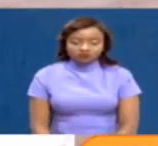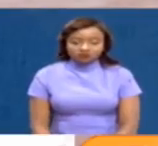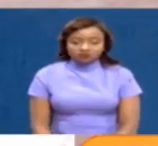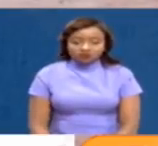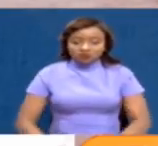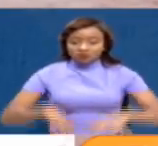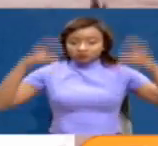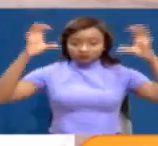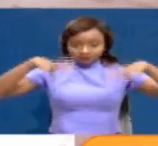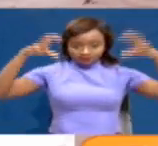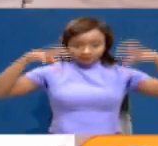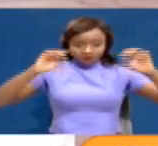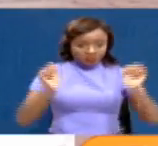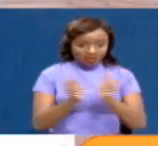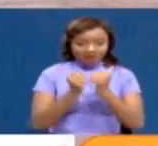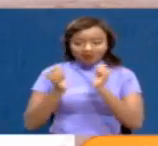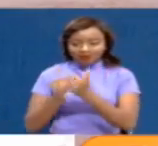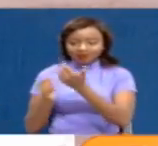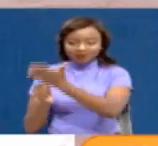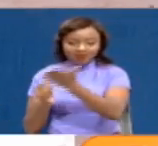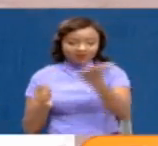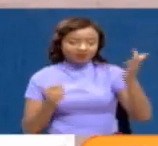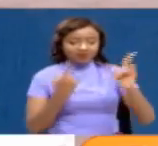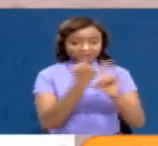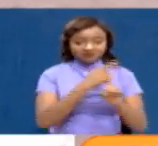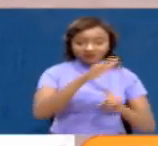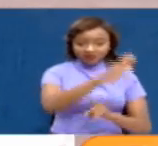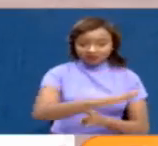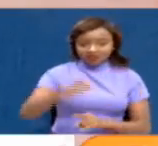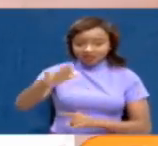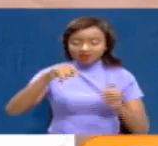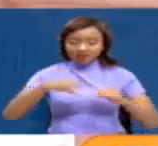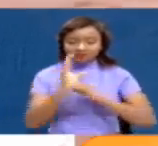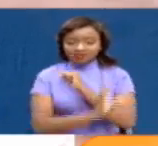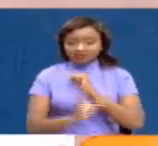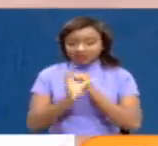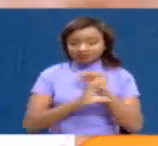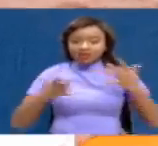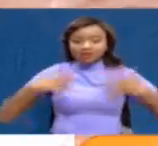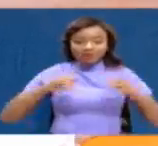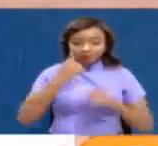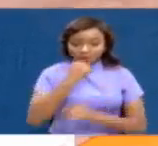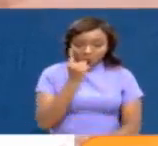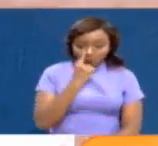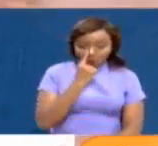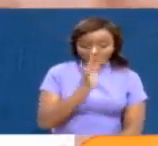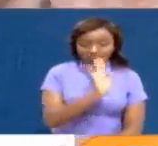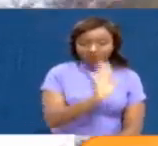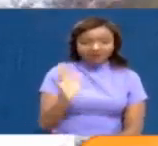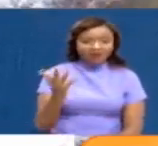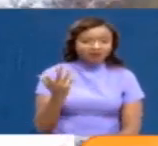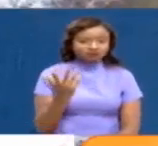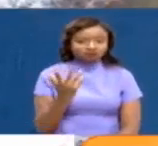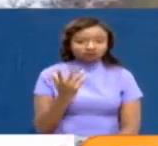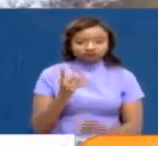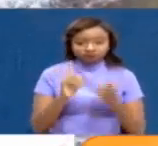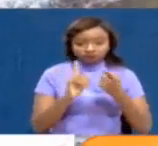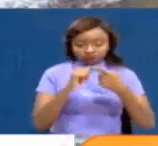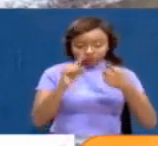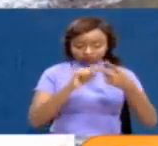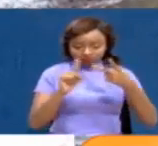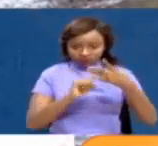Kufuatia mvua kubwa inayoendelea kunyesha katika sehemu tofauti nchini, watu wanaoishi katika maeneo ya Madogo,